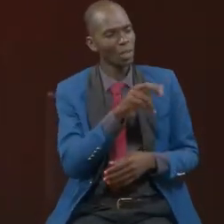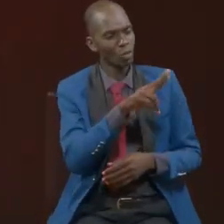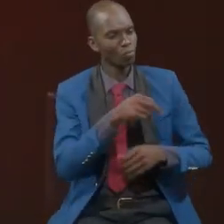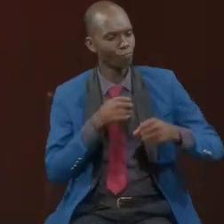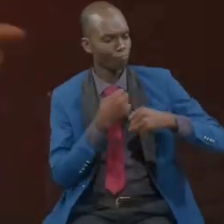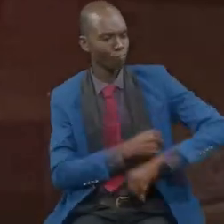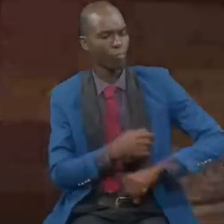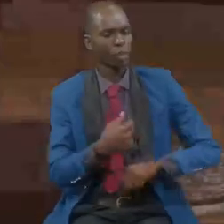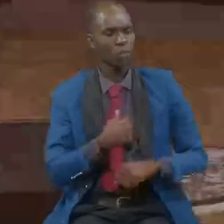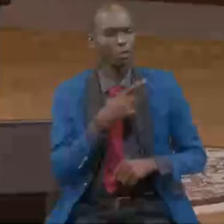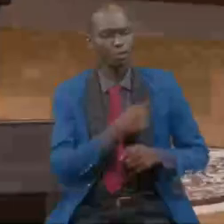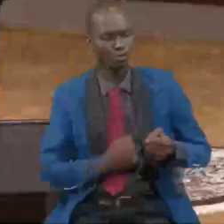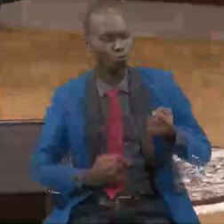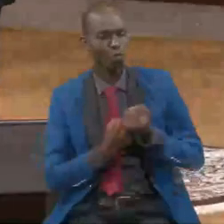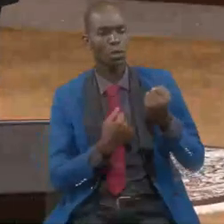de passion,